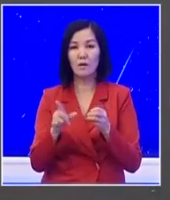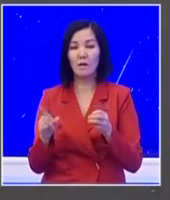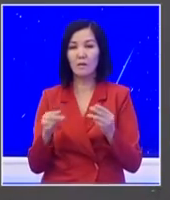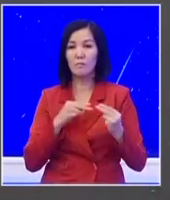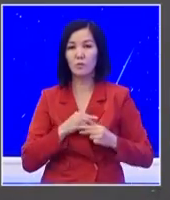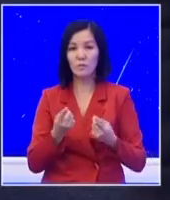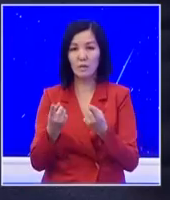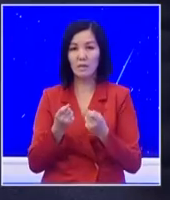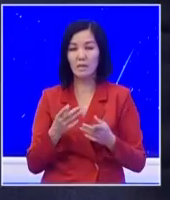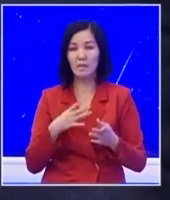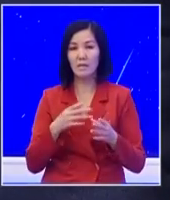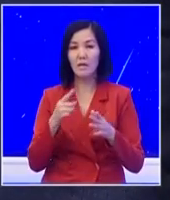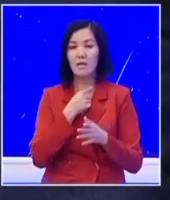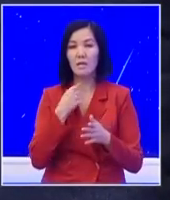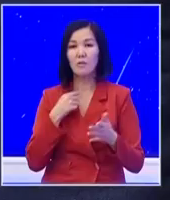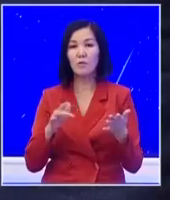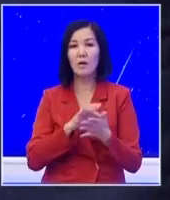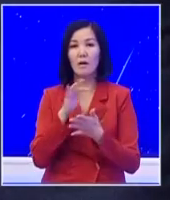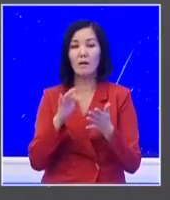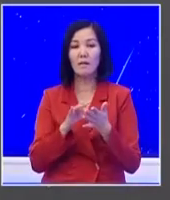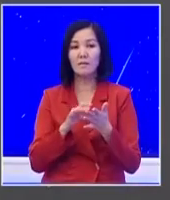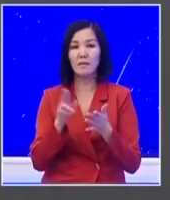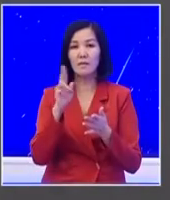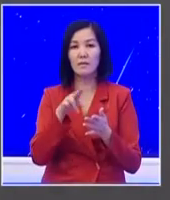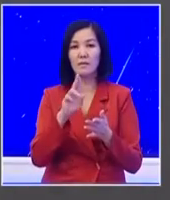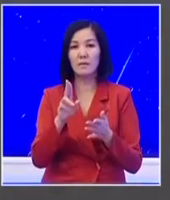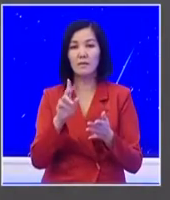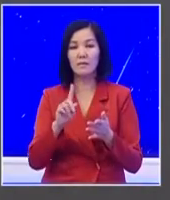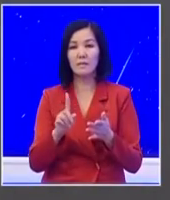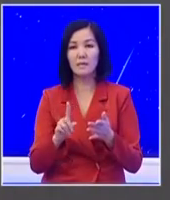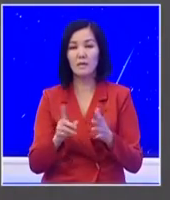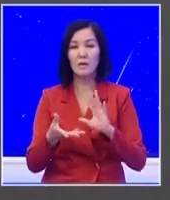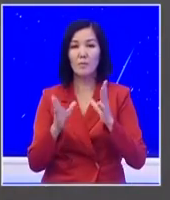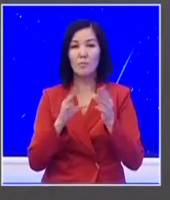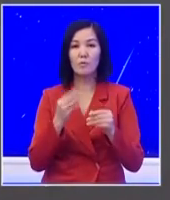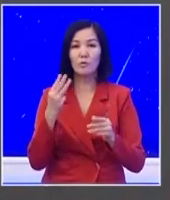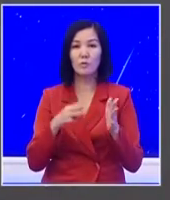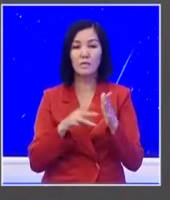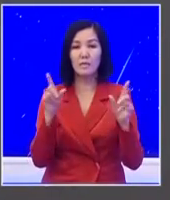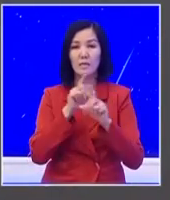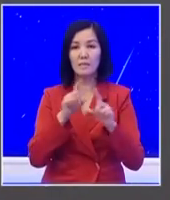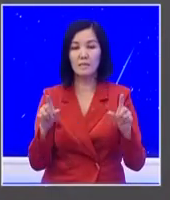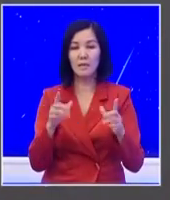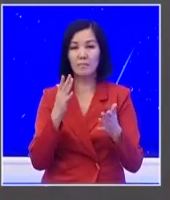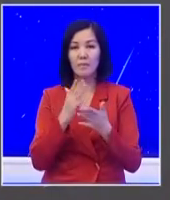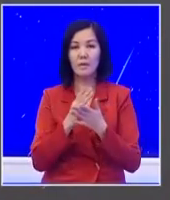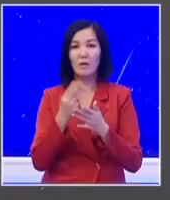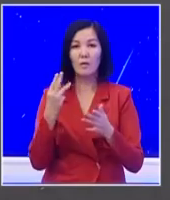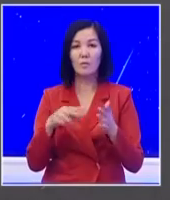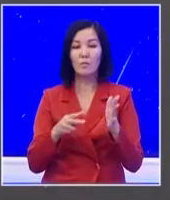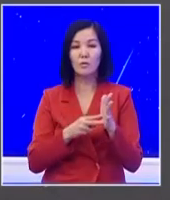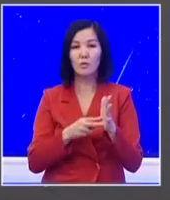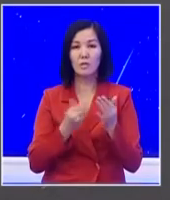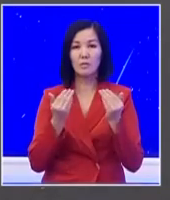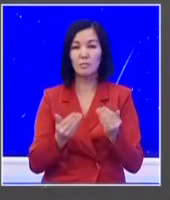жұмысқа алынды. Талдықорған қаласында ДКЗ бойынша 38 нысан. 38 нысанның 37-сінде